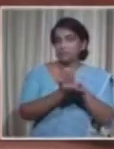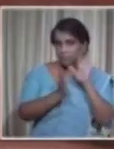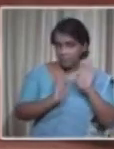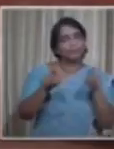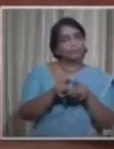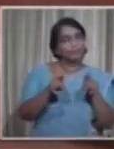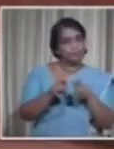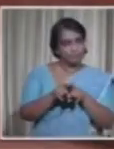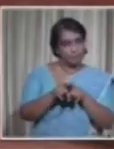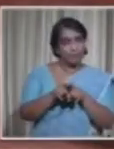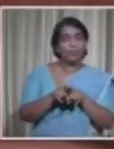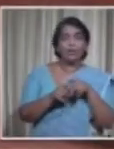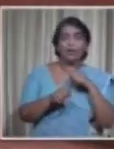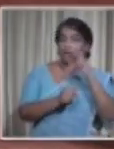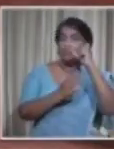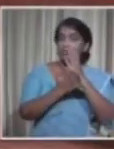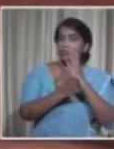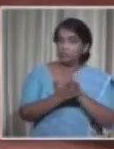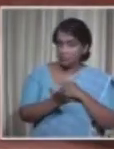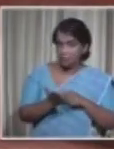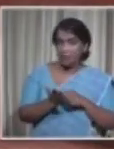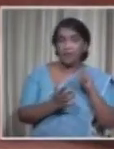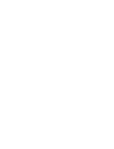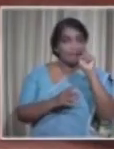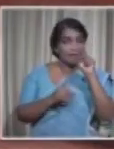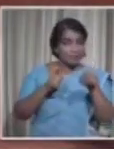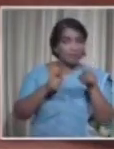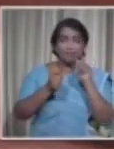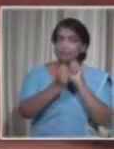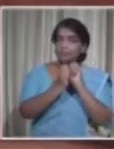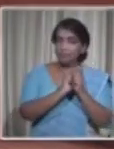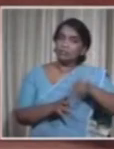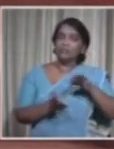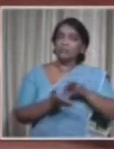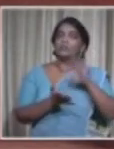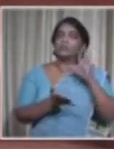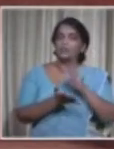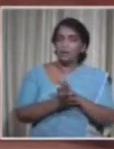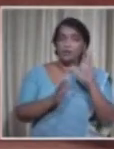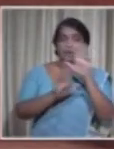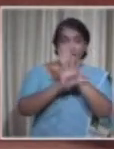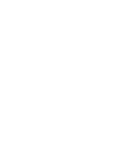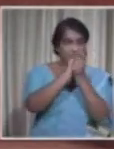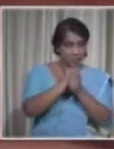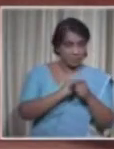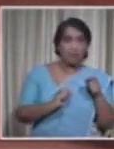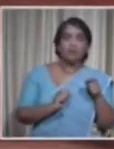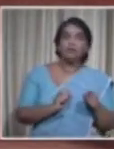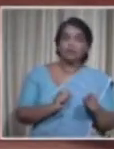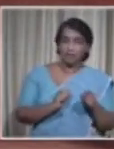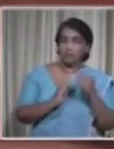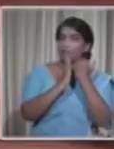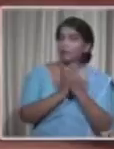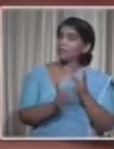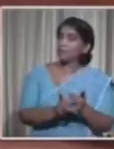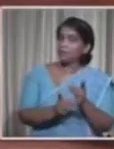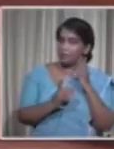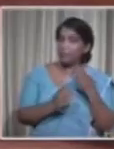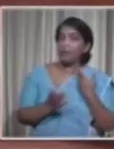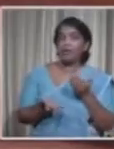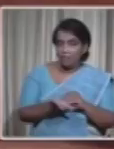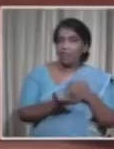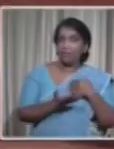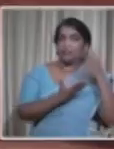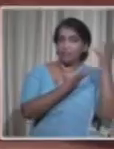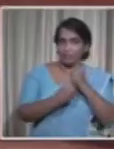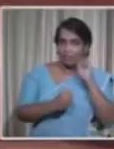ඒ වගේම ආණ්ඩුක්‍රම ව්‍යවස්ථාවේ 20 වෙනි සංශෝධනය අහෝසි කළ යුතුයි. 19 වෙනි සංශෝධනය සංශෝධන සහිතව නැවත ගෙන ආ